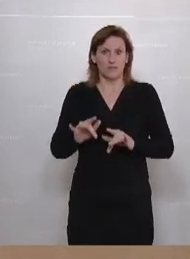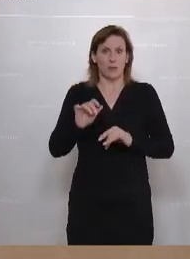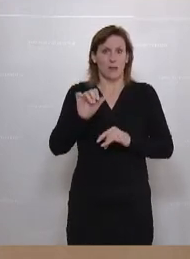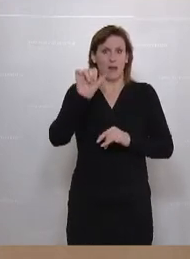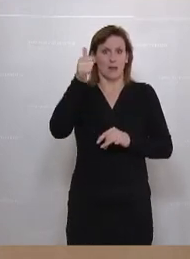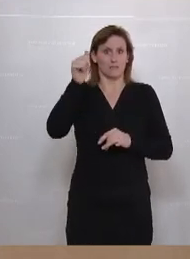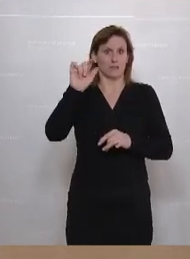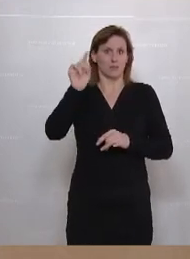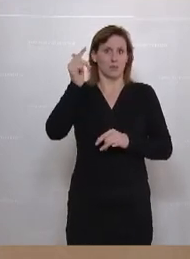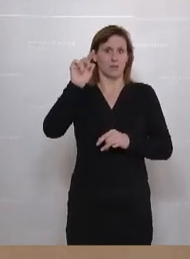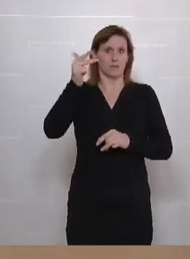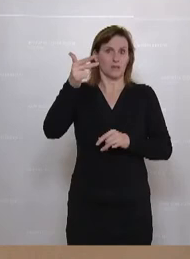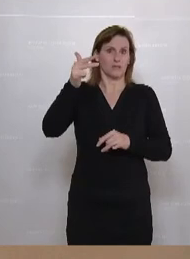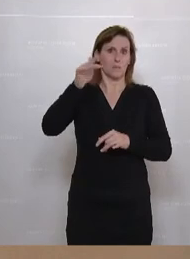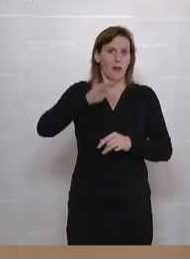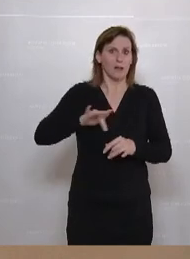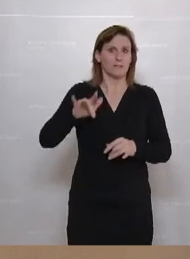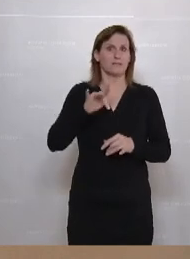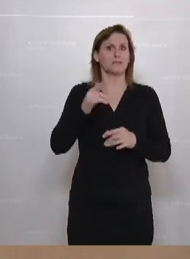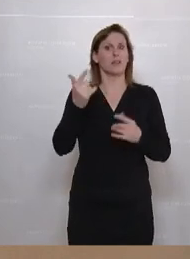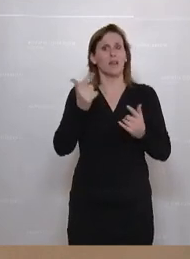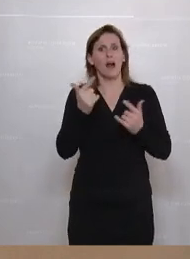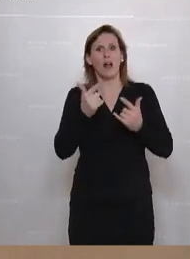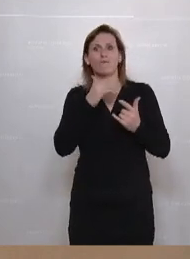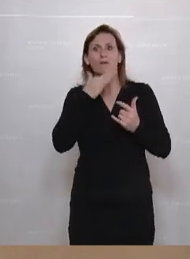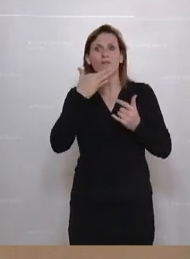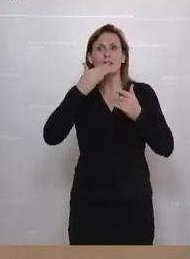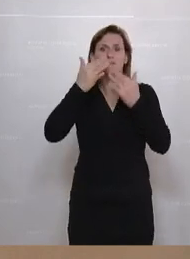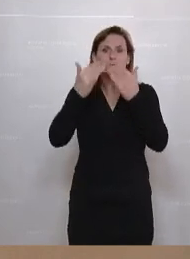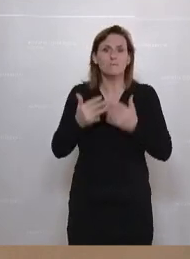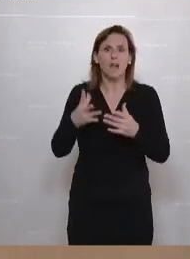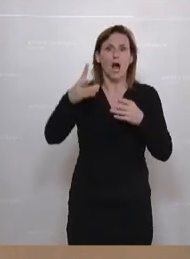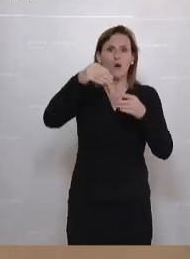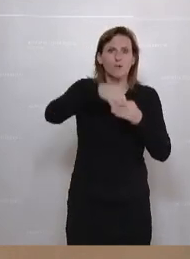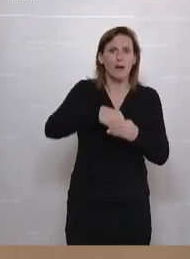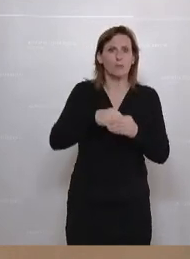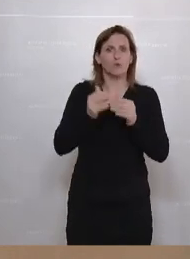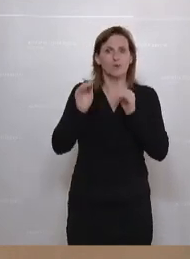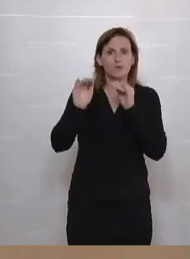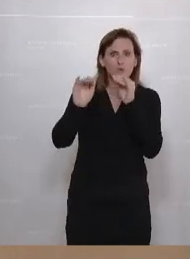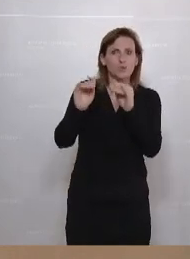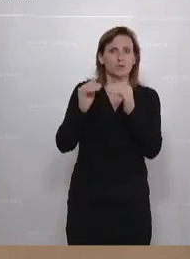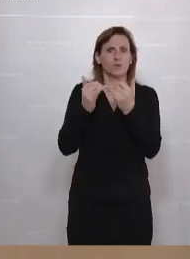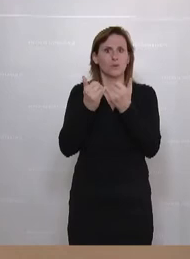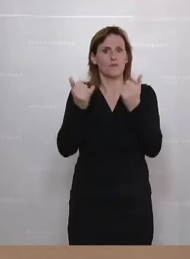es Pro-Kopf-Aufnahme, sei es Asylgewährung oder Schutzgewährung. Also da brauchen wir uns überhaupt nicht